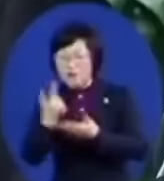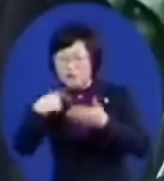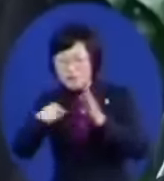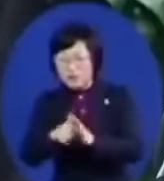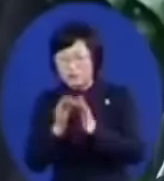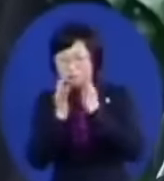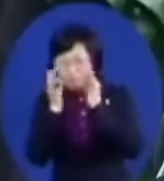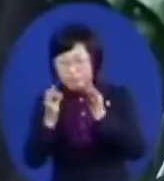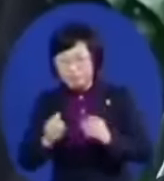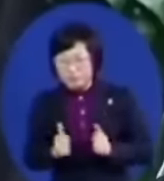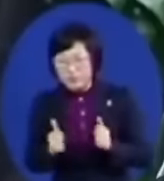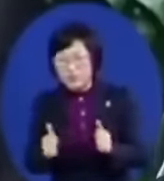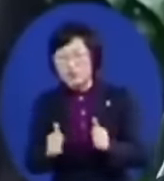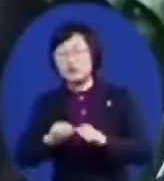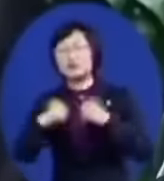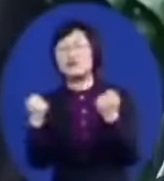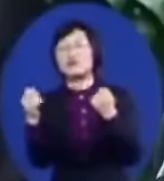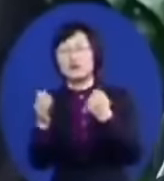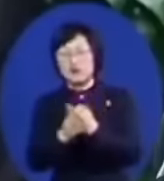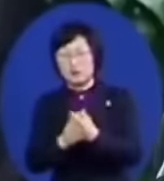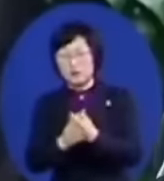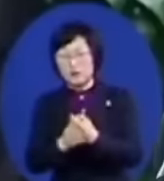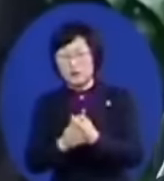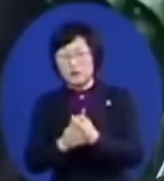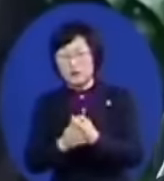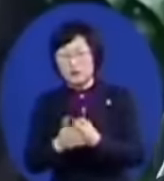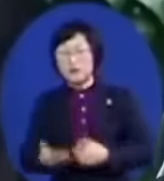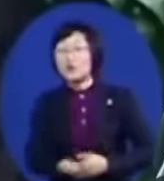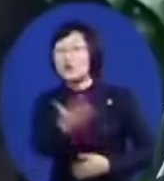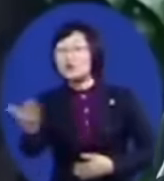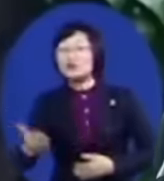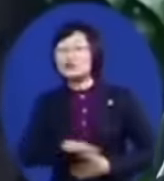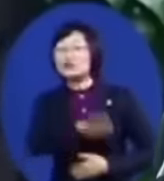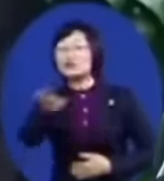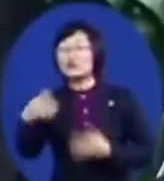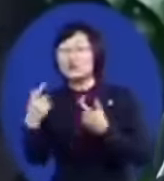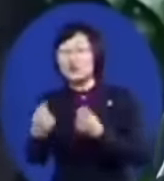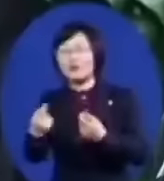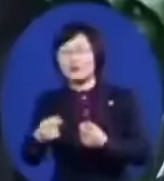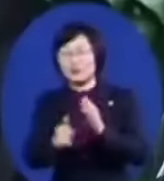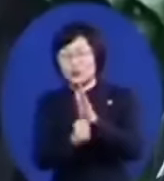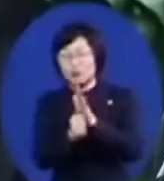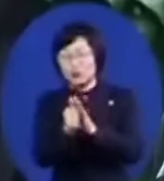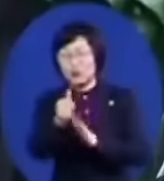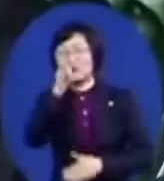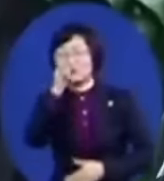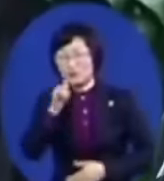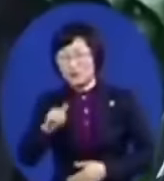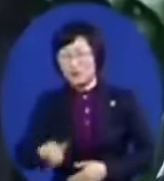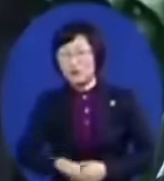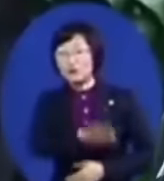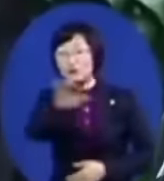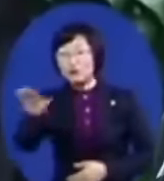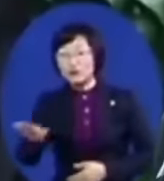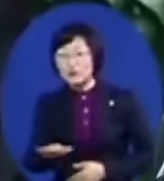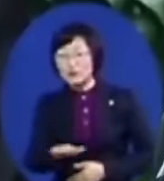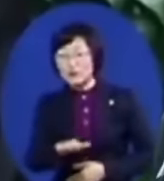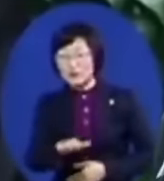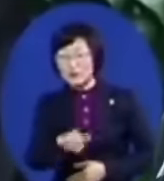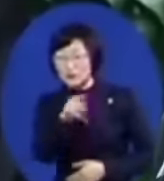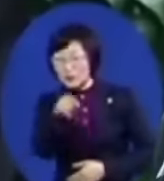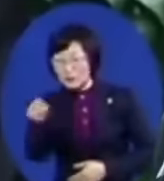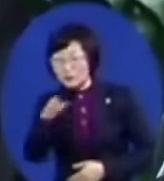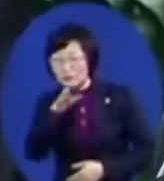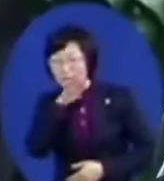순종했습니다. 그러므로 여러분 우리에게 소망이 있어요. 우리 이곳에서 하나님이 내가 참 어려운 사람이구나